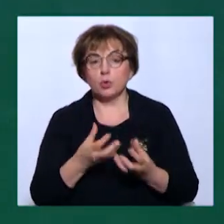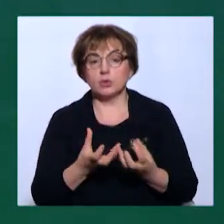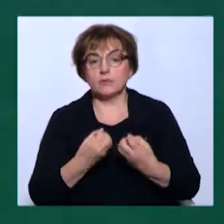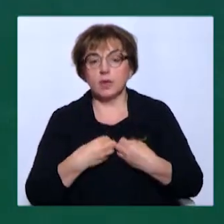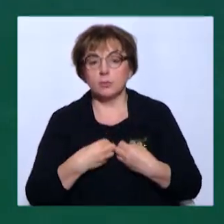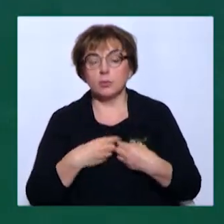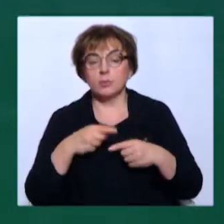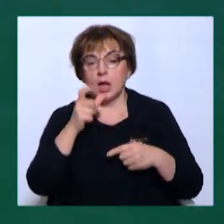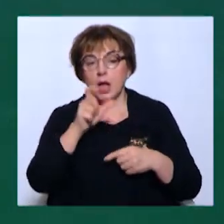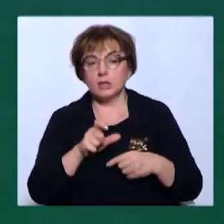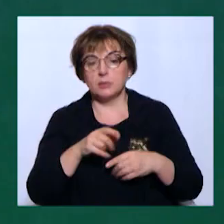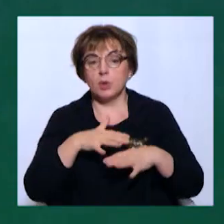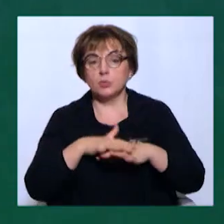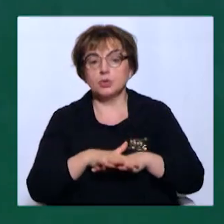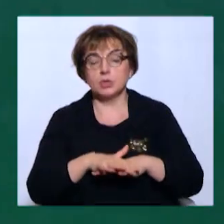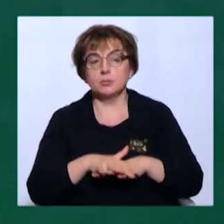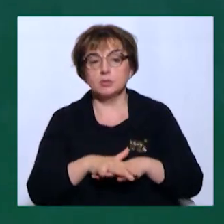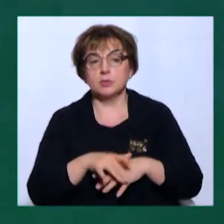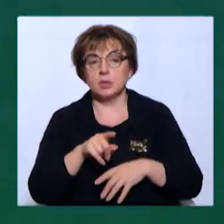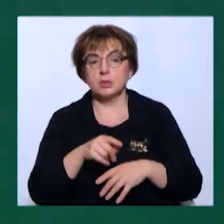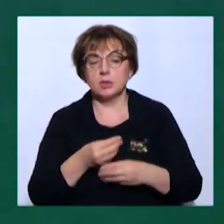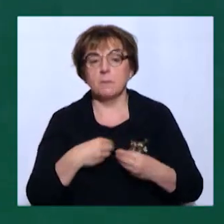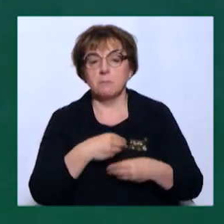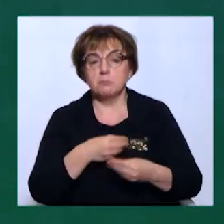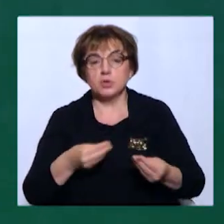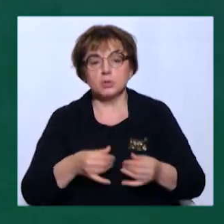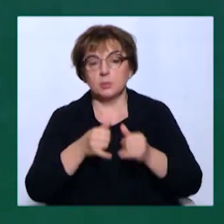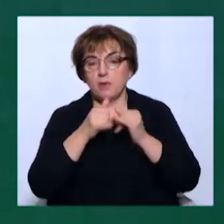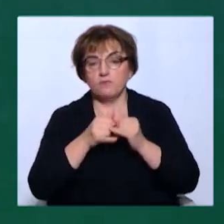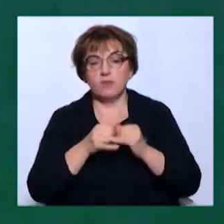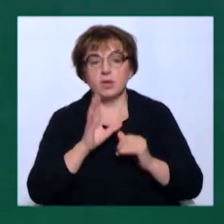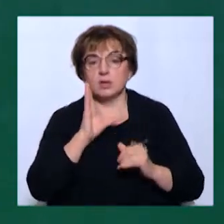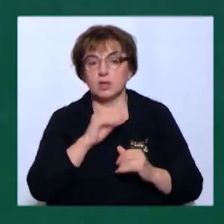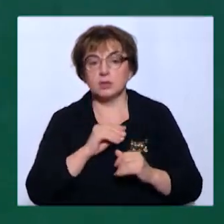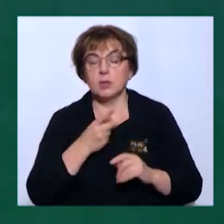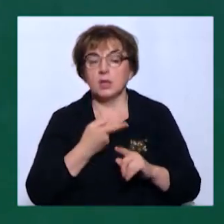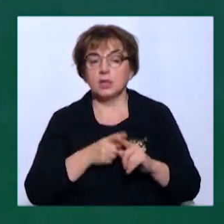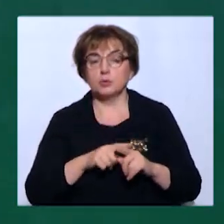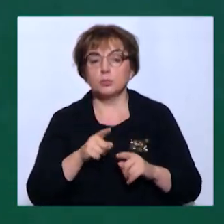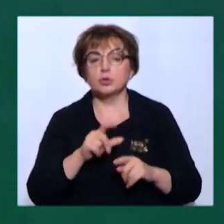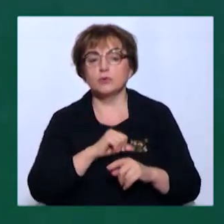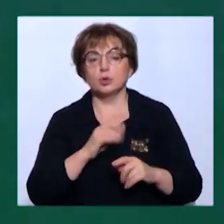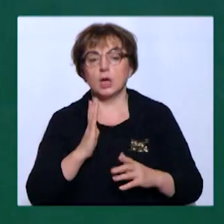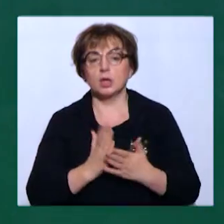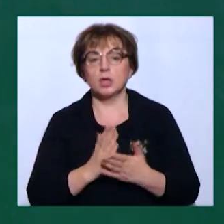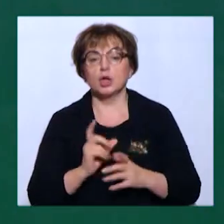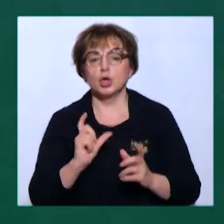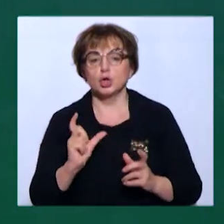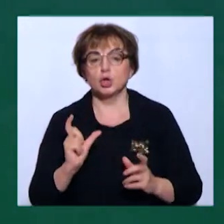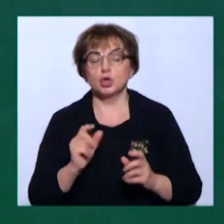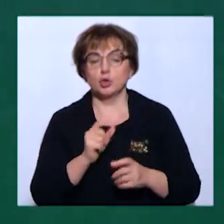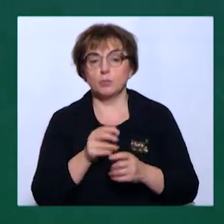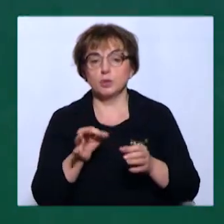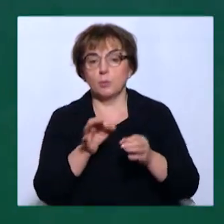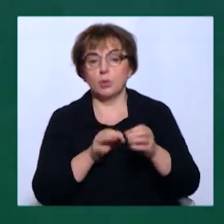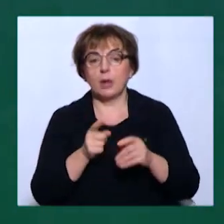ღებულობს, უჯრედებისათვის მიწოდება ვერ ხერხდება თავისი დიდი ზომის მოლეკულების გამო. ამიტომ აუცილებელი